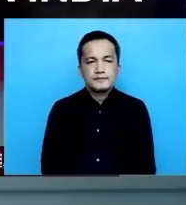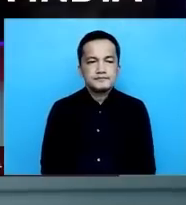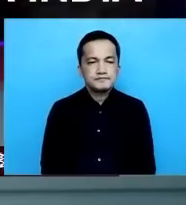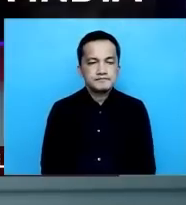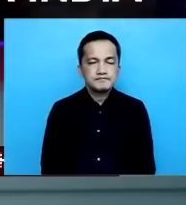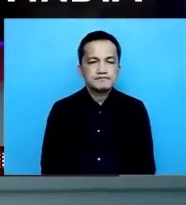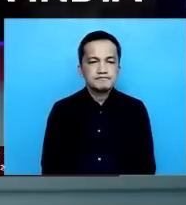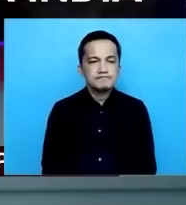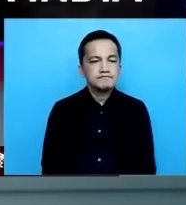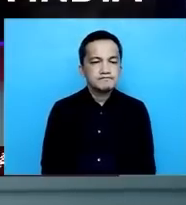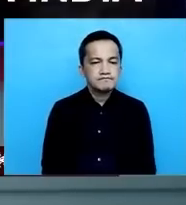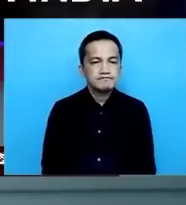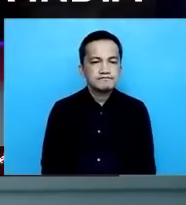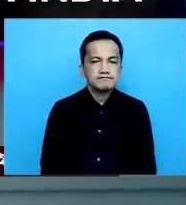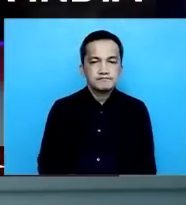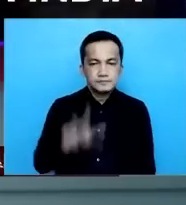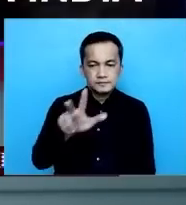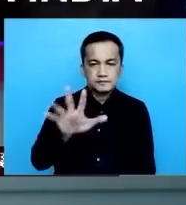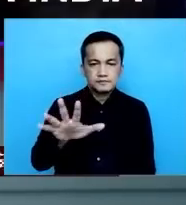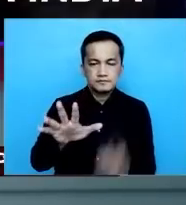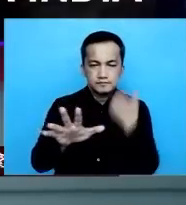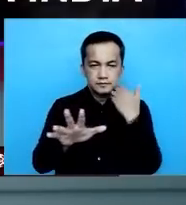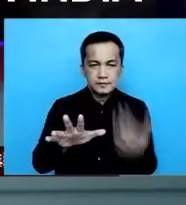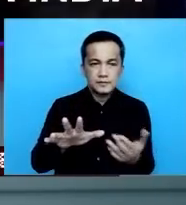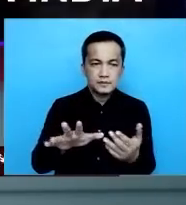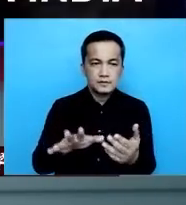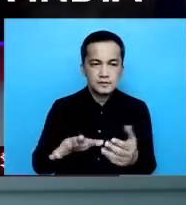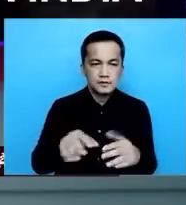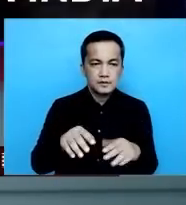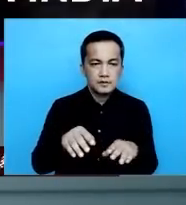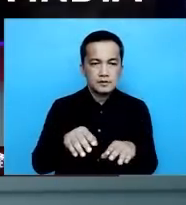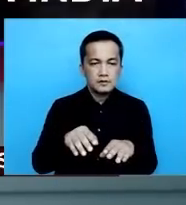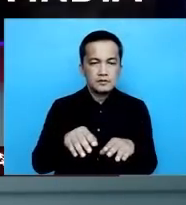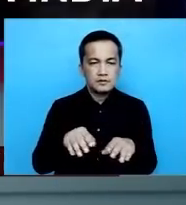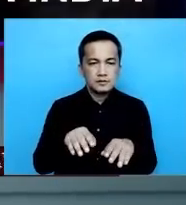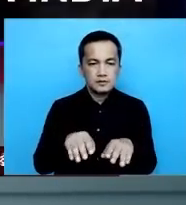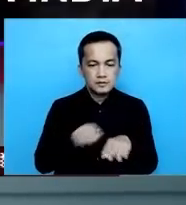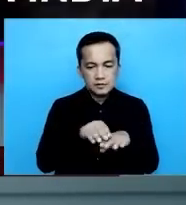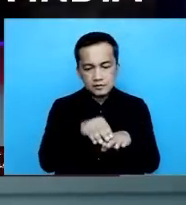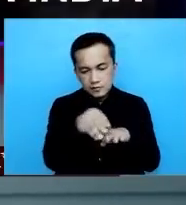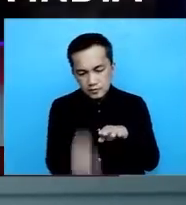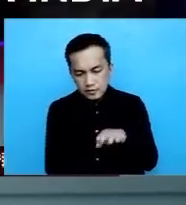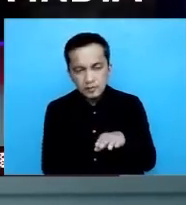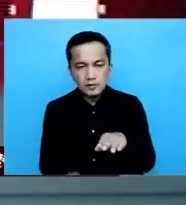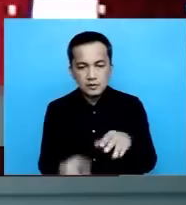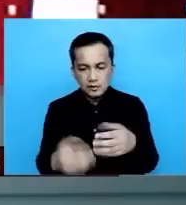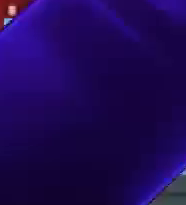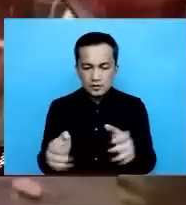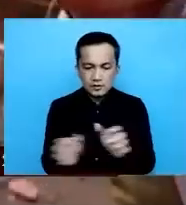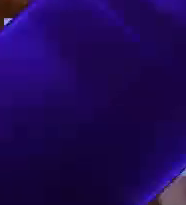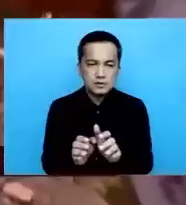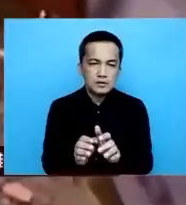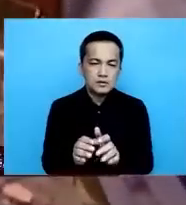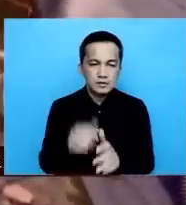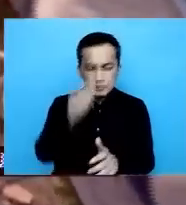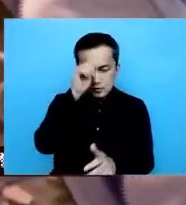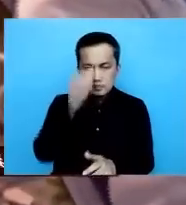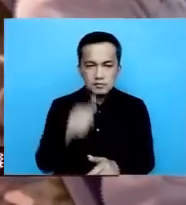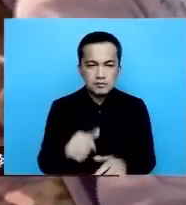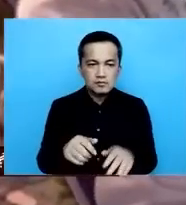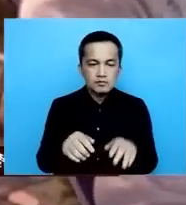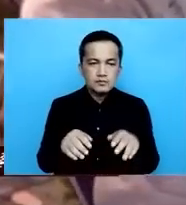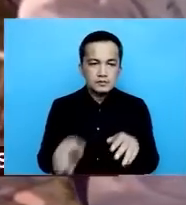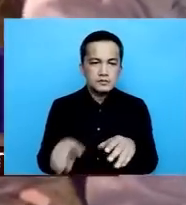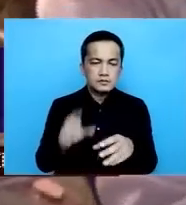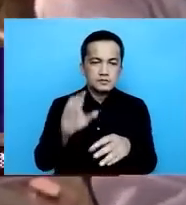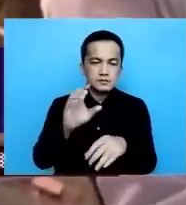bababa sa 35 ang patay matapos mahulog sa isang stepwell o balon sa India. Gumuho ang sahig ng templong yan